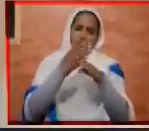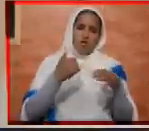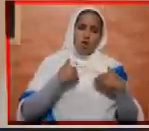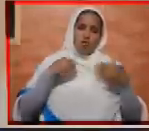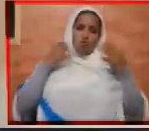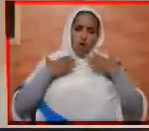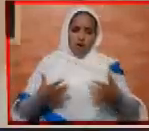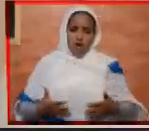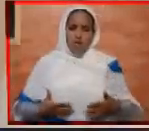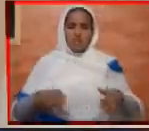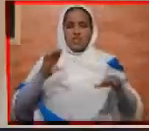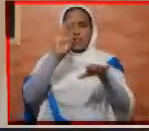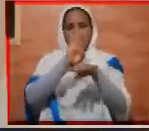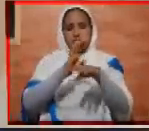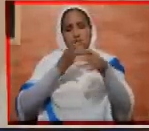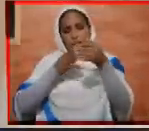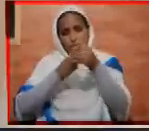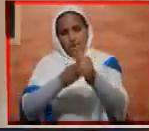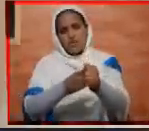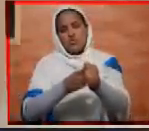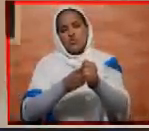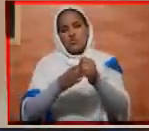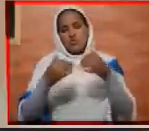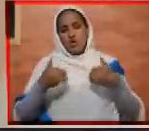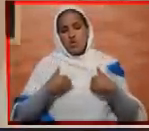የመጽሐፉ፣ የዝማሬው፣ የቅዳሴው